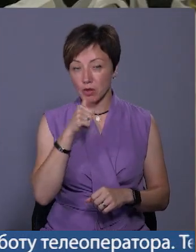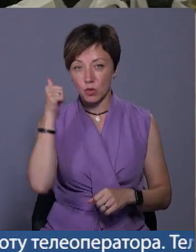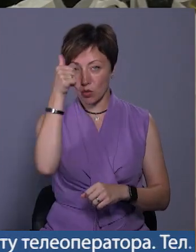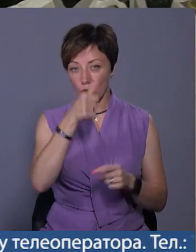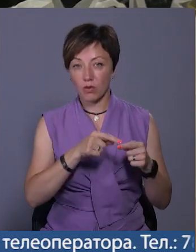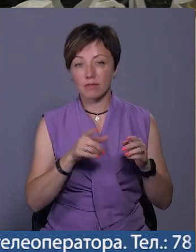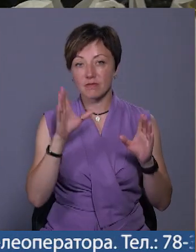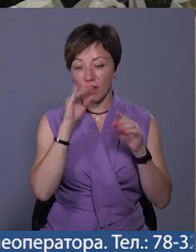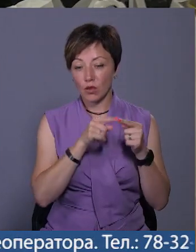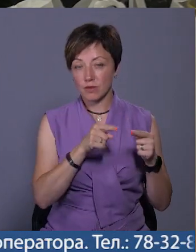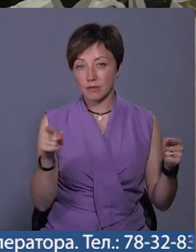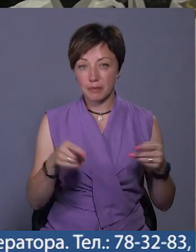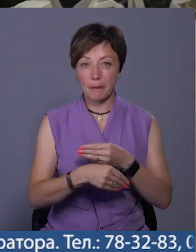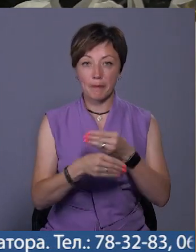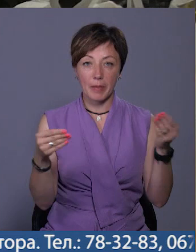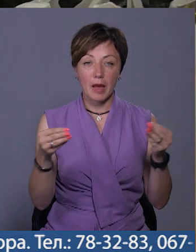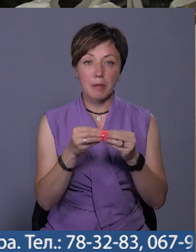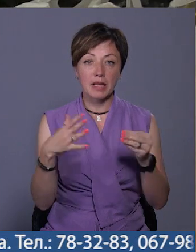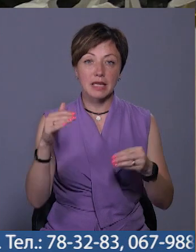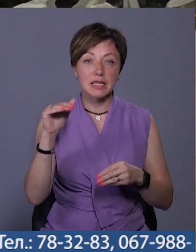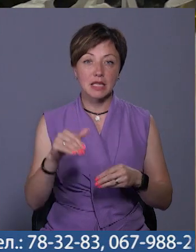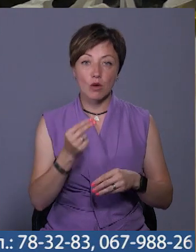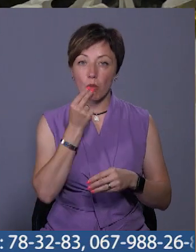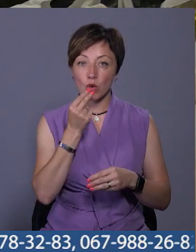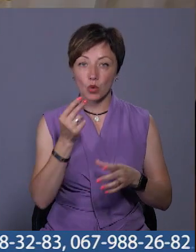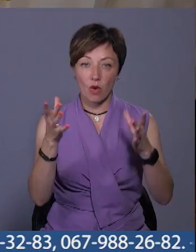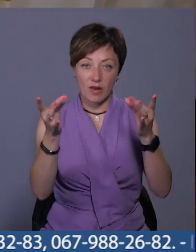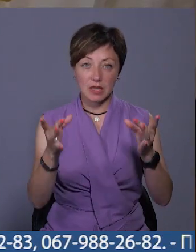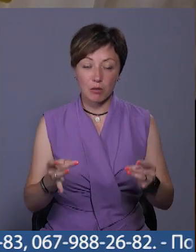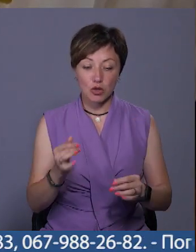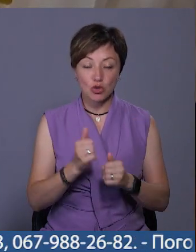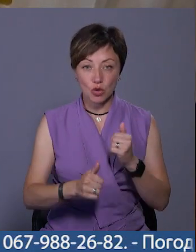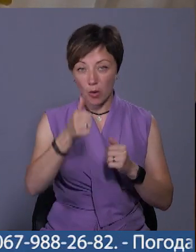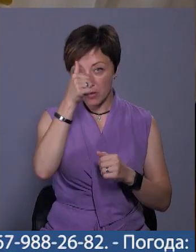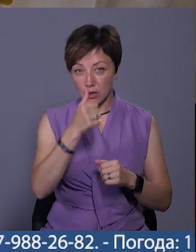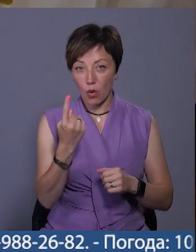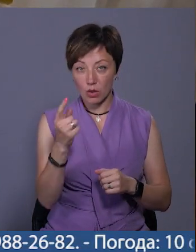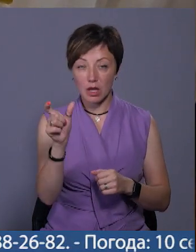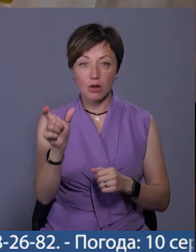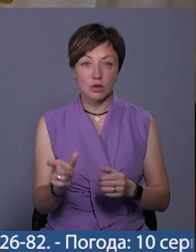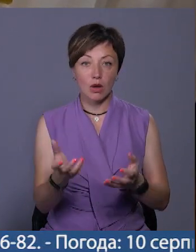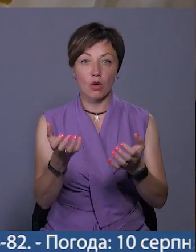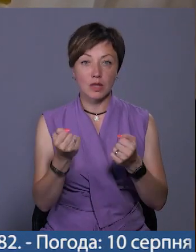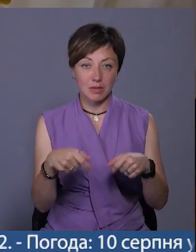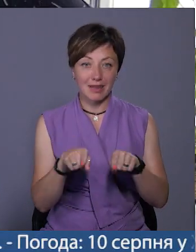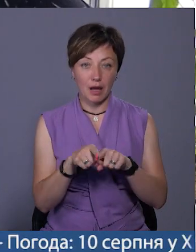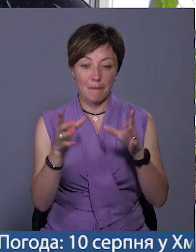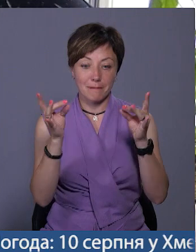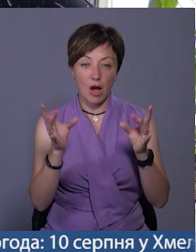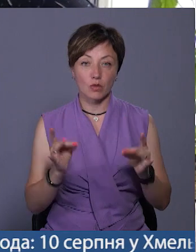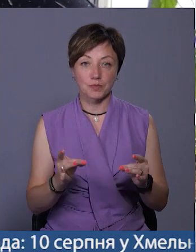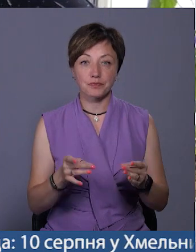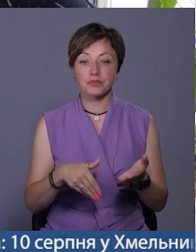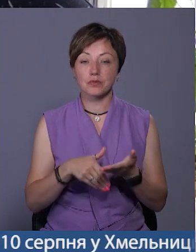благодійникам вдалося видати більше 15 тисяч продуктових наборів. Щомісяця одна людина може отримати такий пакунок.